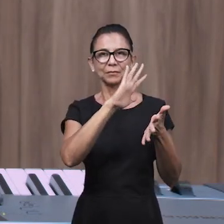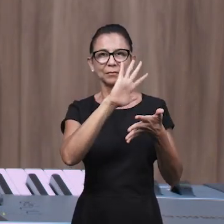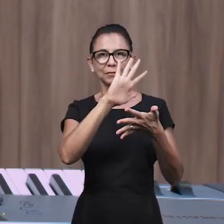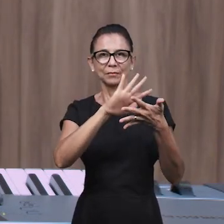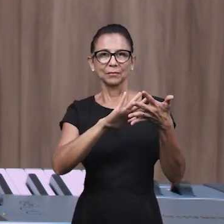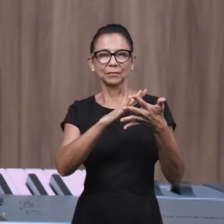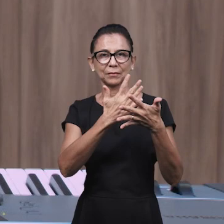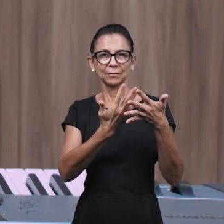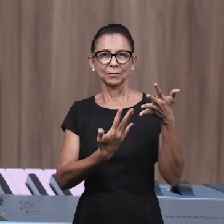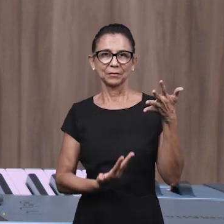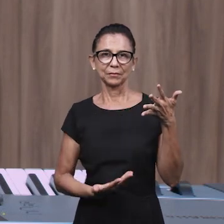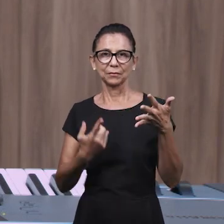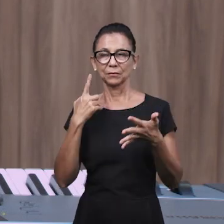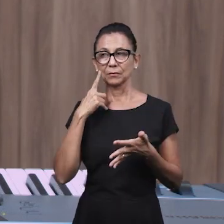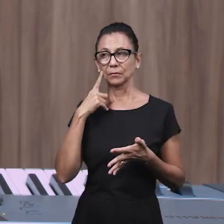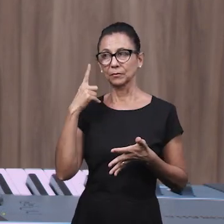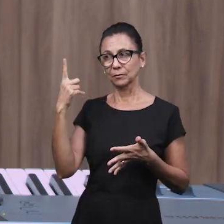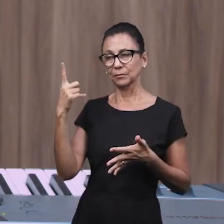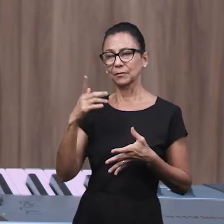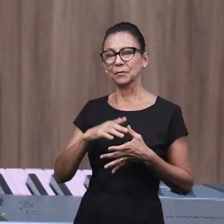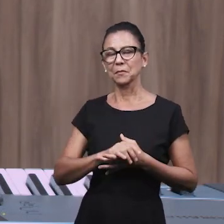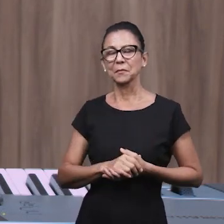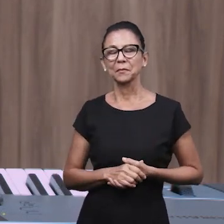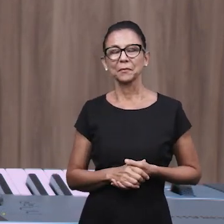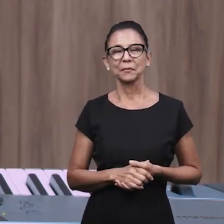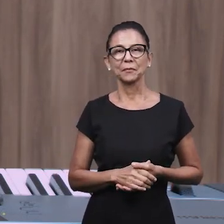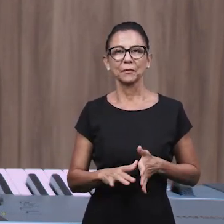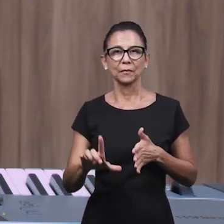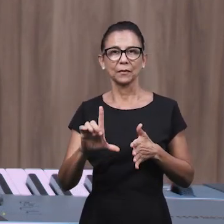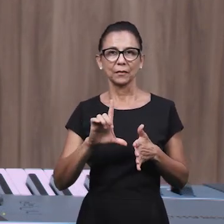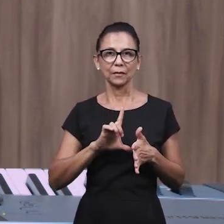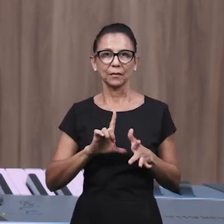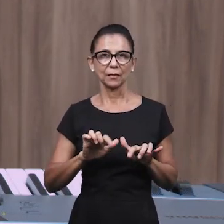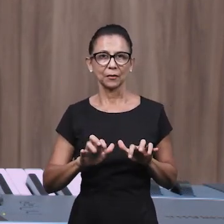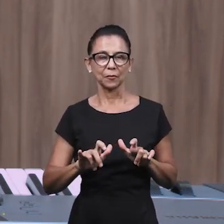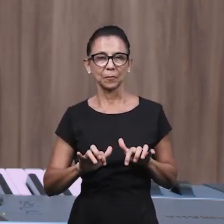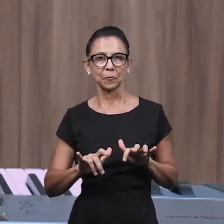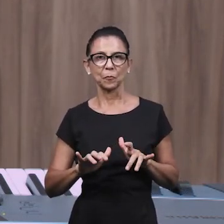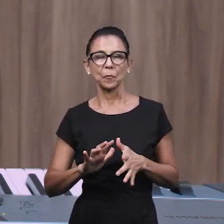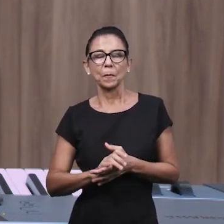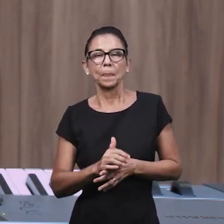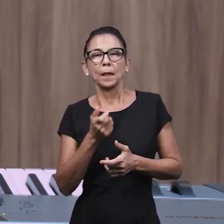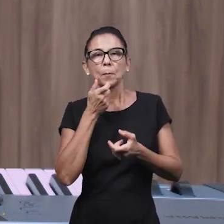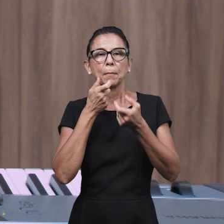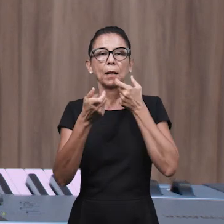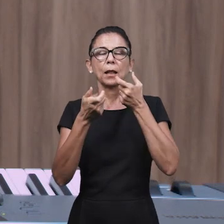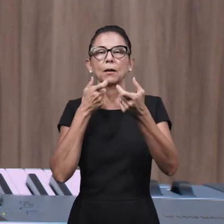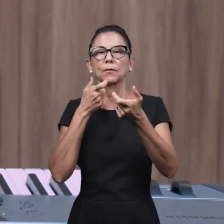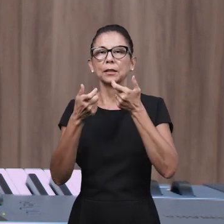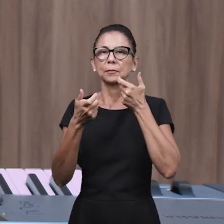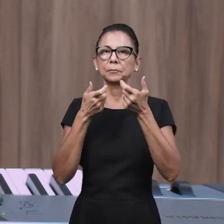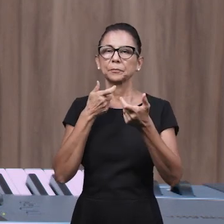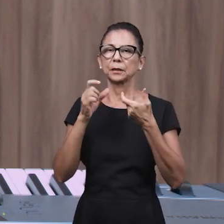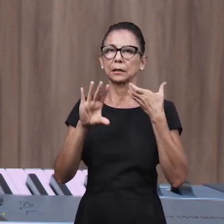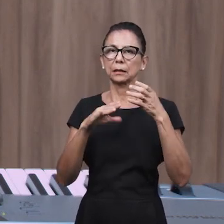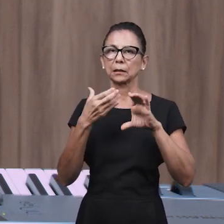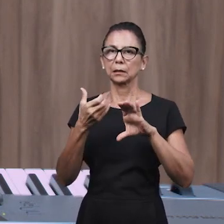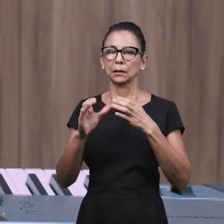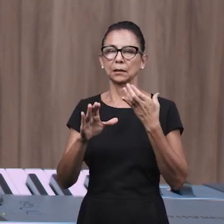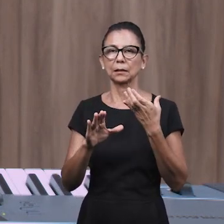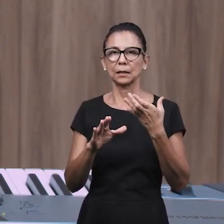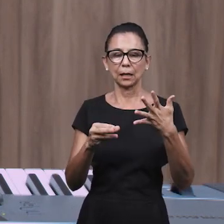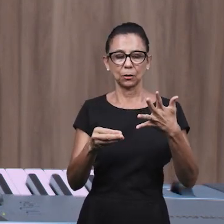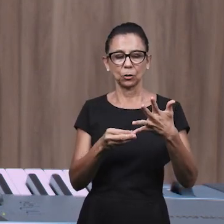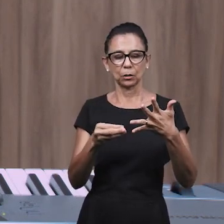la partition. Donc observez ce graphique. Avant de jouer, on va faire un solfège.